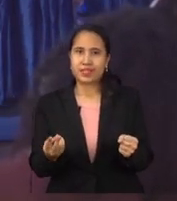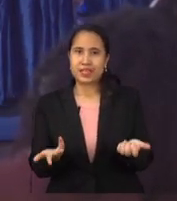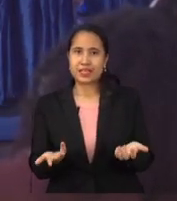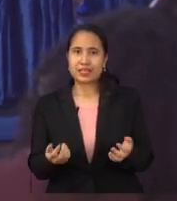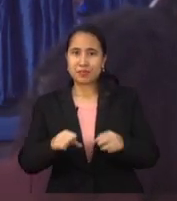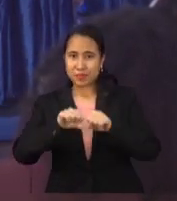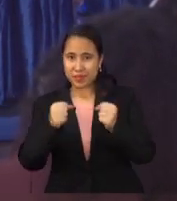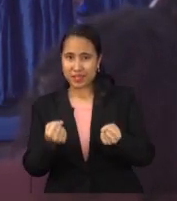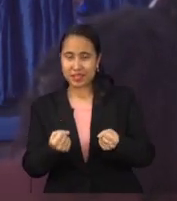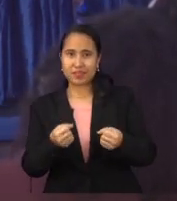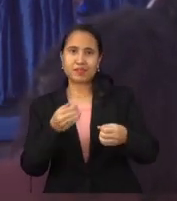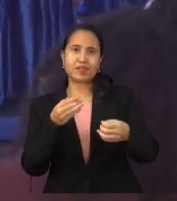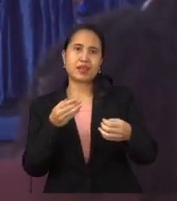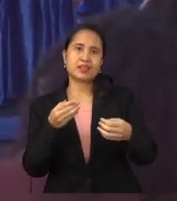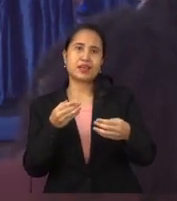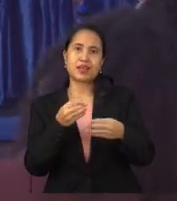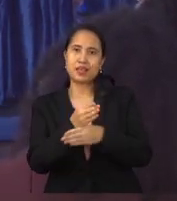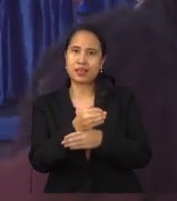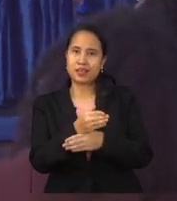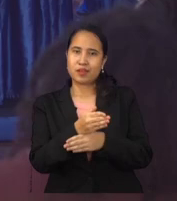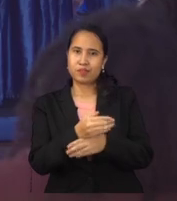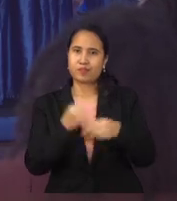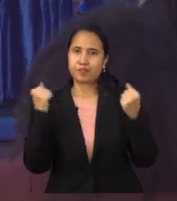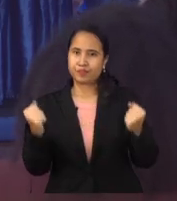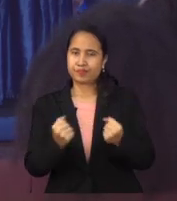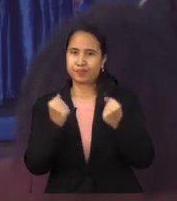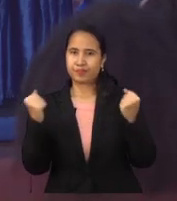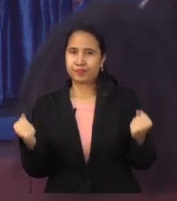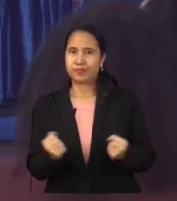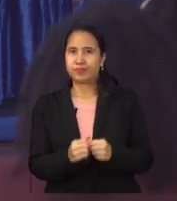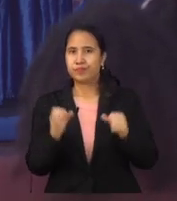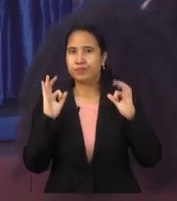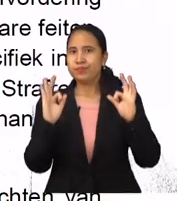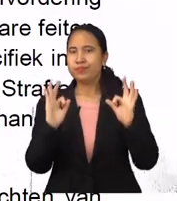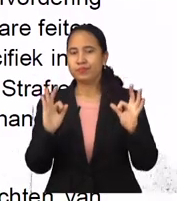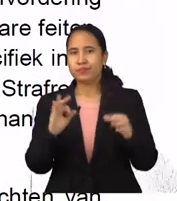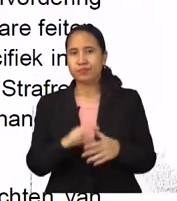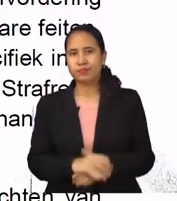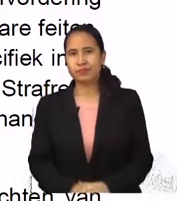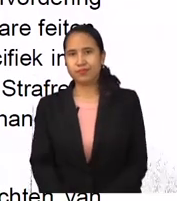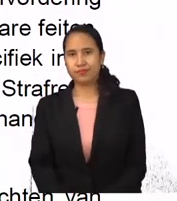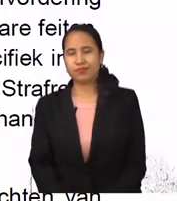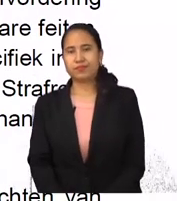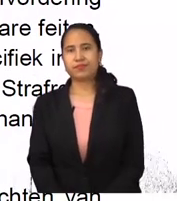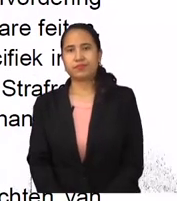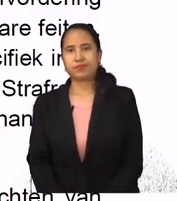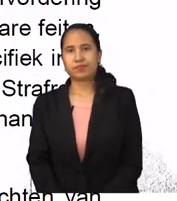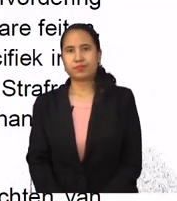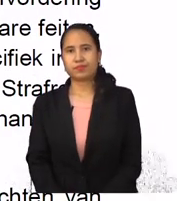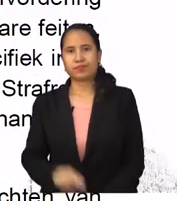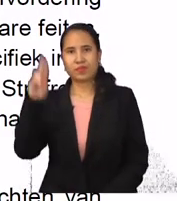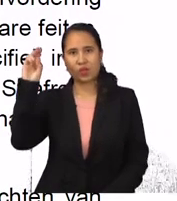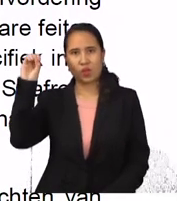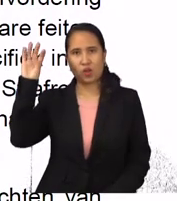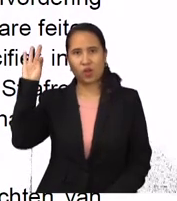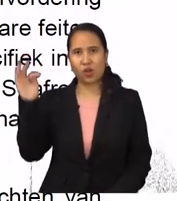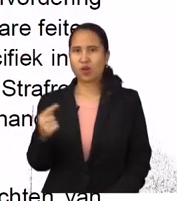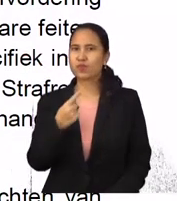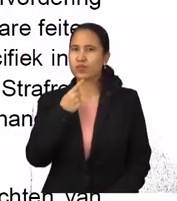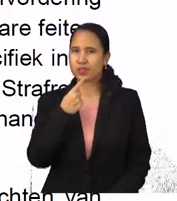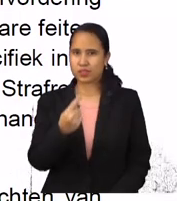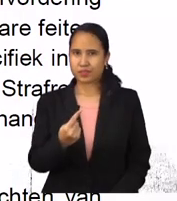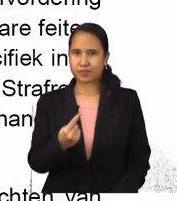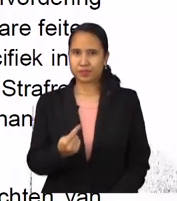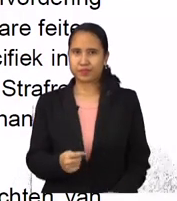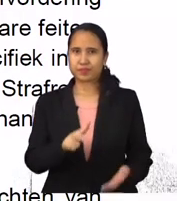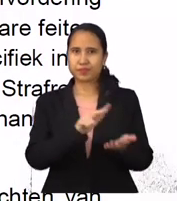personen handelende in de uitoefening van hun officiële taken. Het Hof is van oordeel dat de